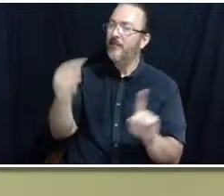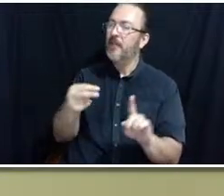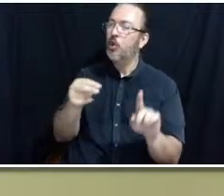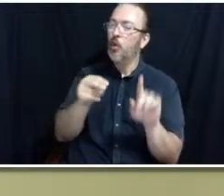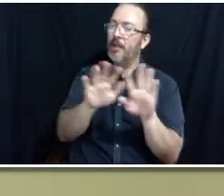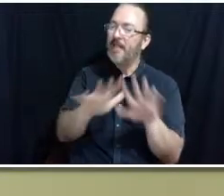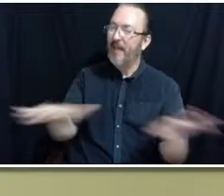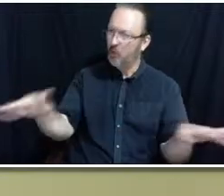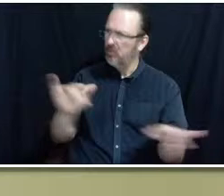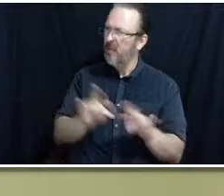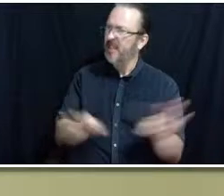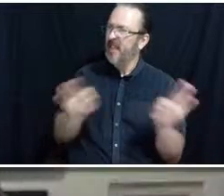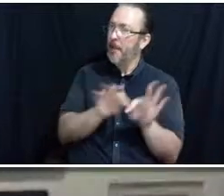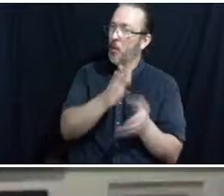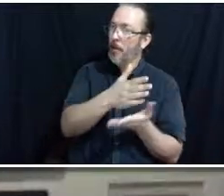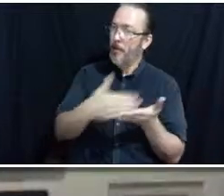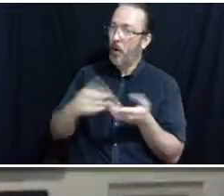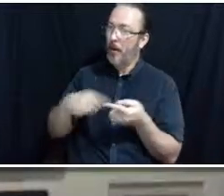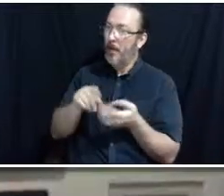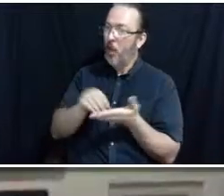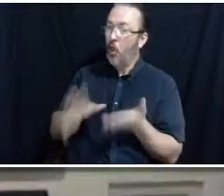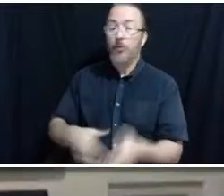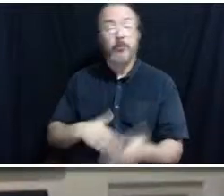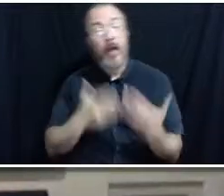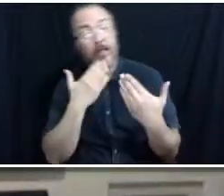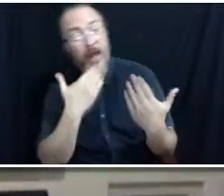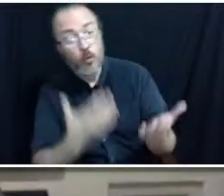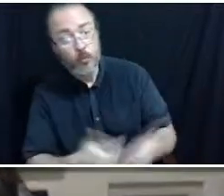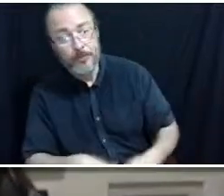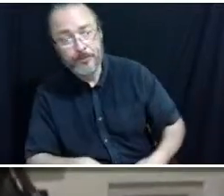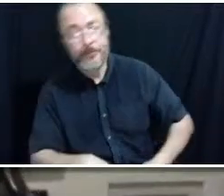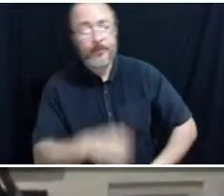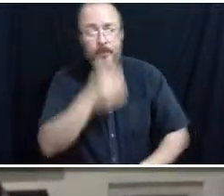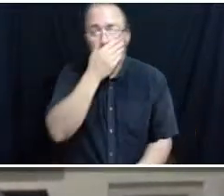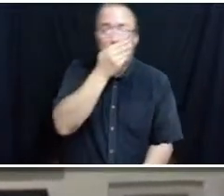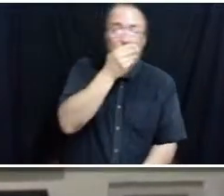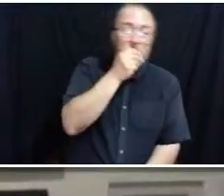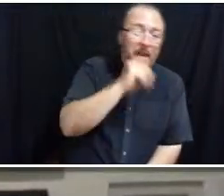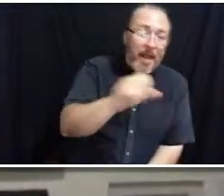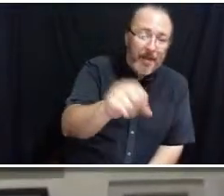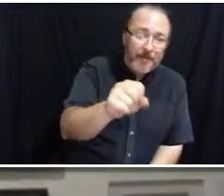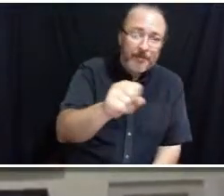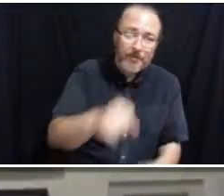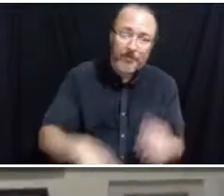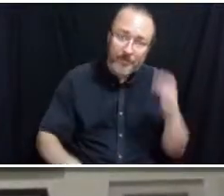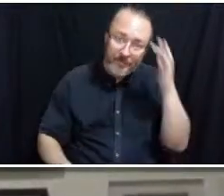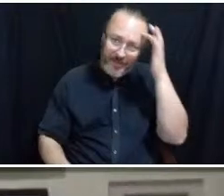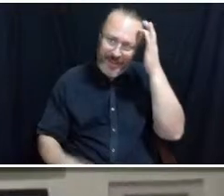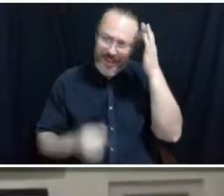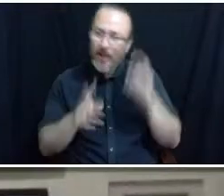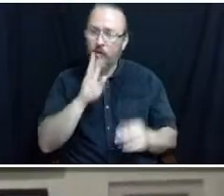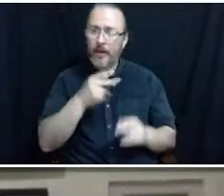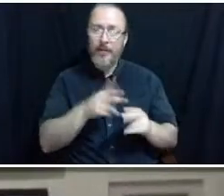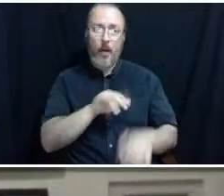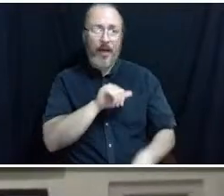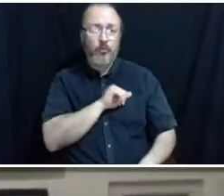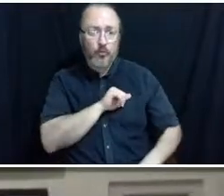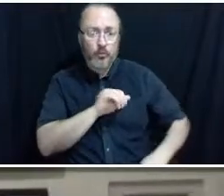atout clé pour l'apprentissage? Merci, Susan. Oui, et c'est une question